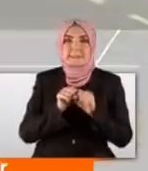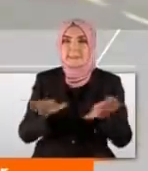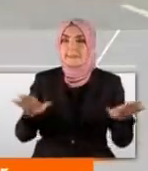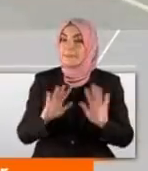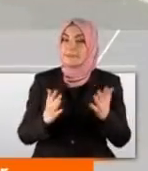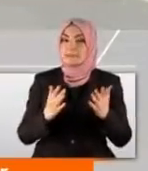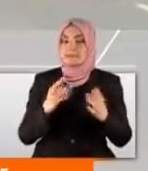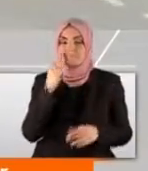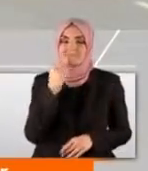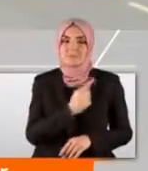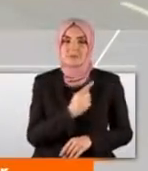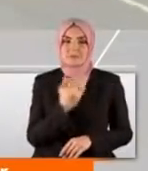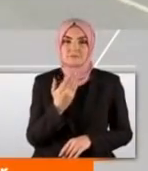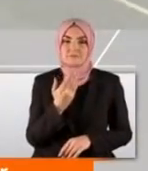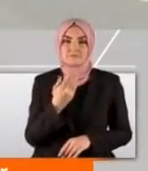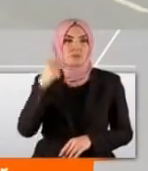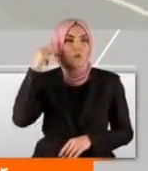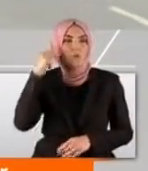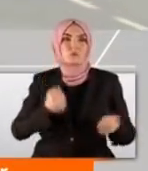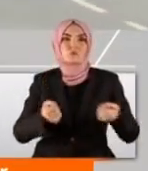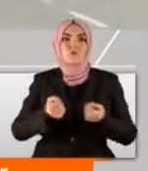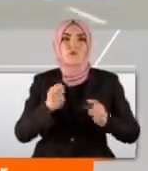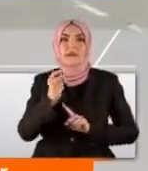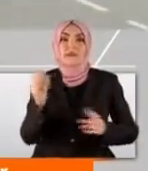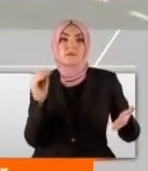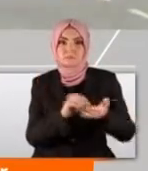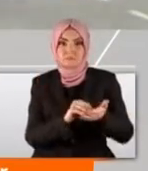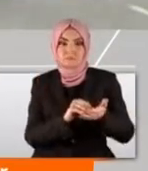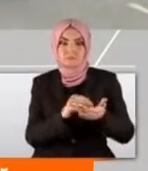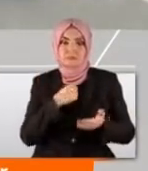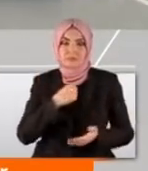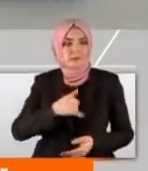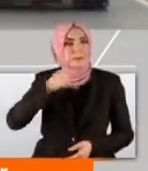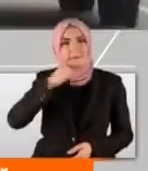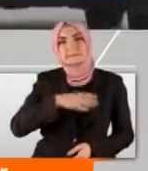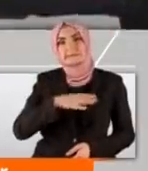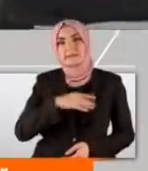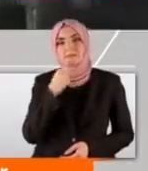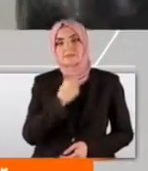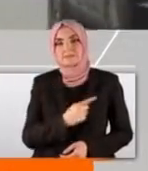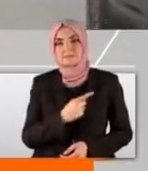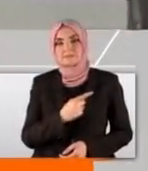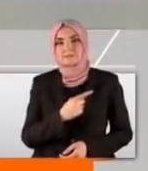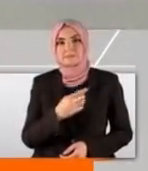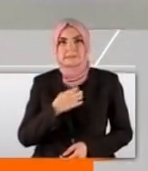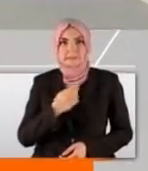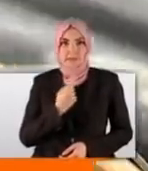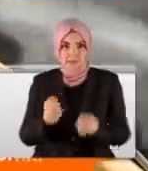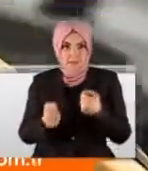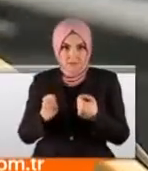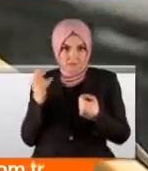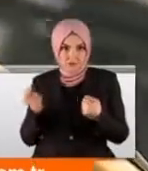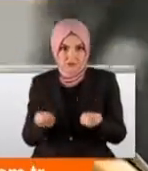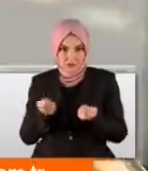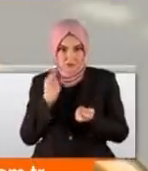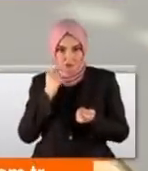çalışacağız. Korsan şoför ilanınızı gördüm. Aramak istedim ama iş için. Aracınız nedir? Kendi aracımla mı çalışacağım ben? Evet. 70